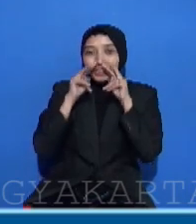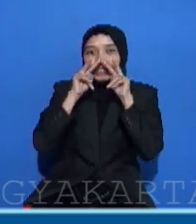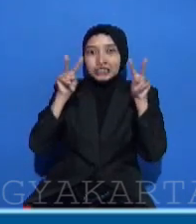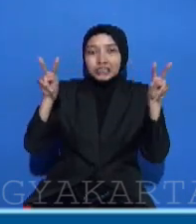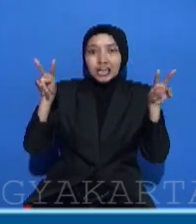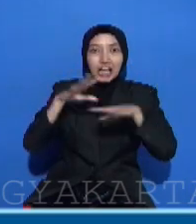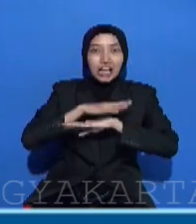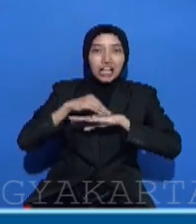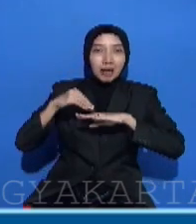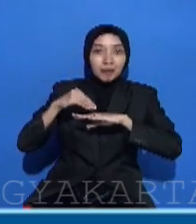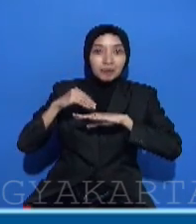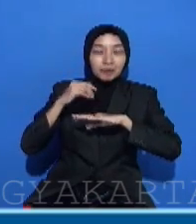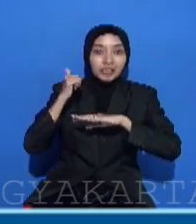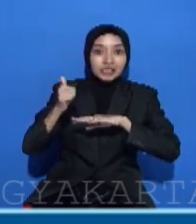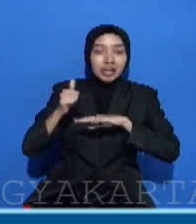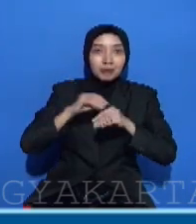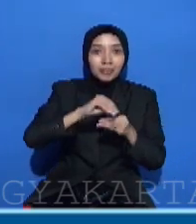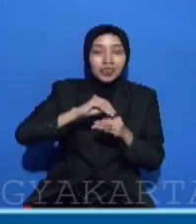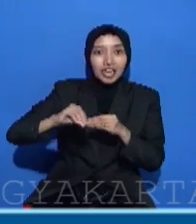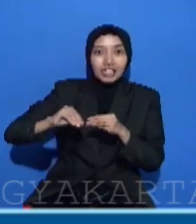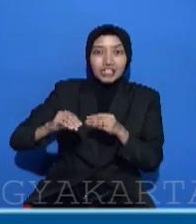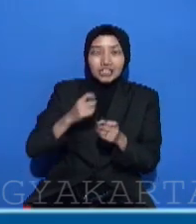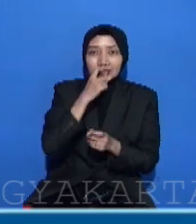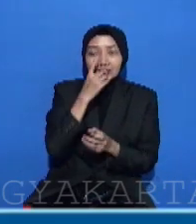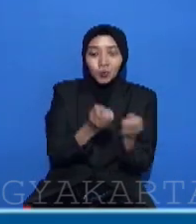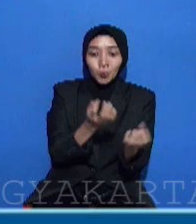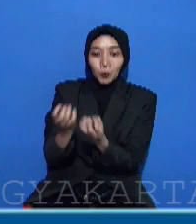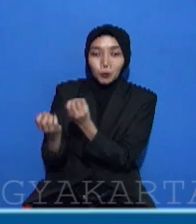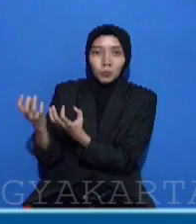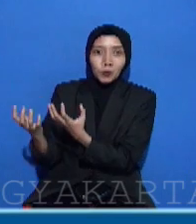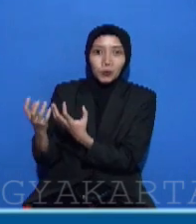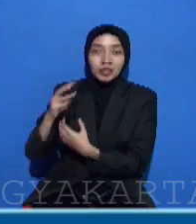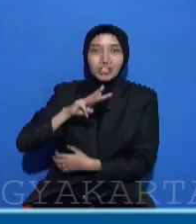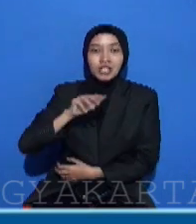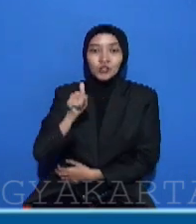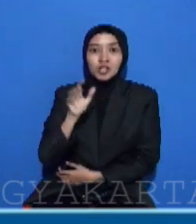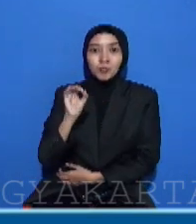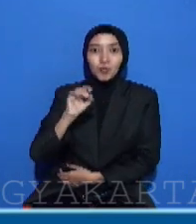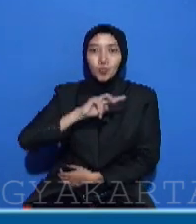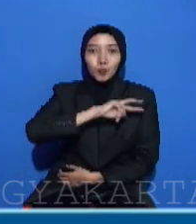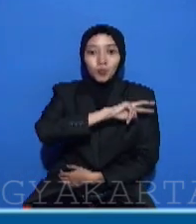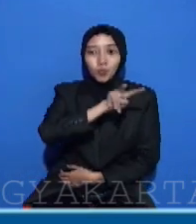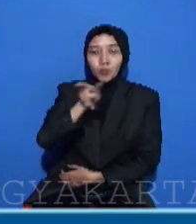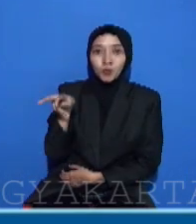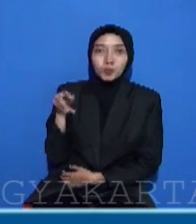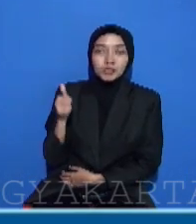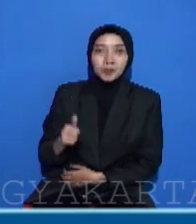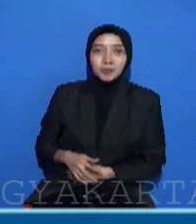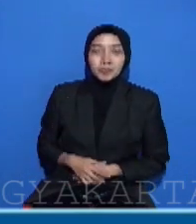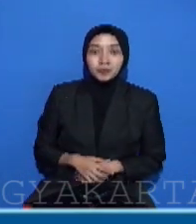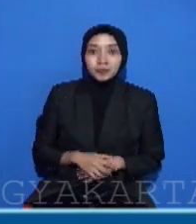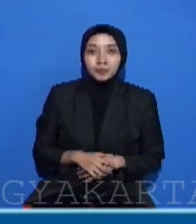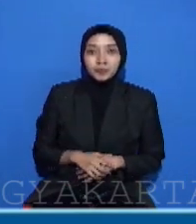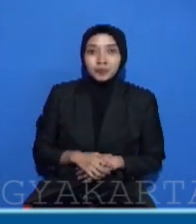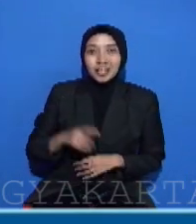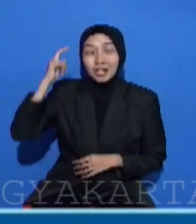Mirzani sesawangan alam sarto lahan pertanian ingkang ijo royo-royo 300 Wida Drajat kepala desa